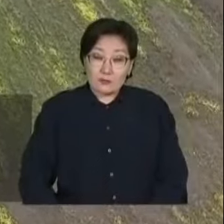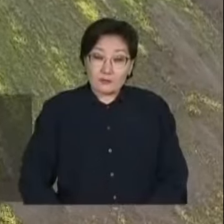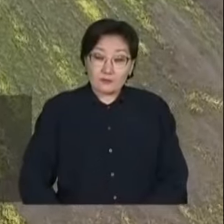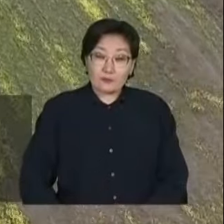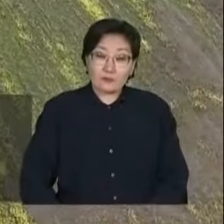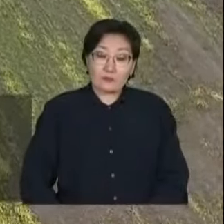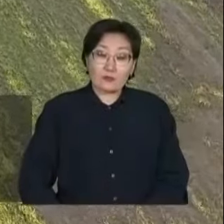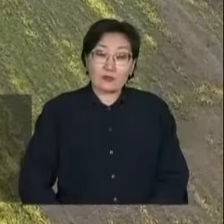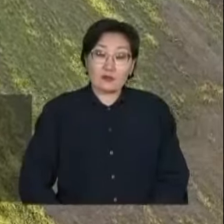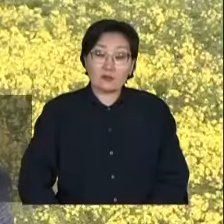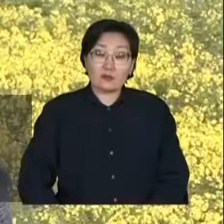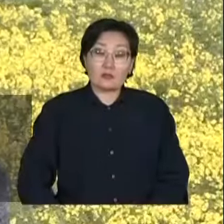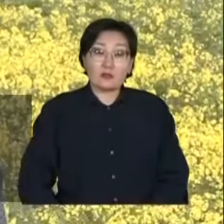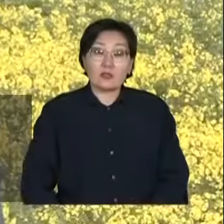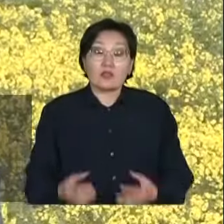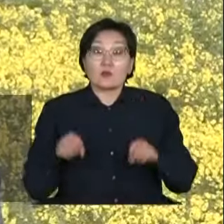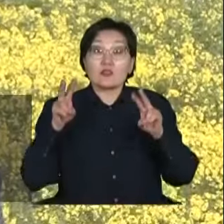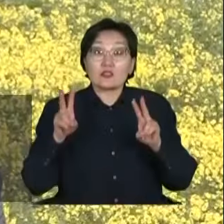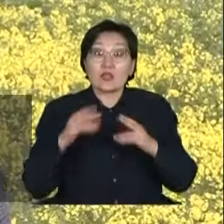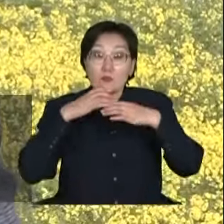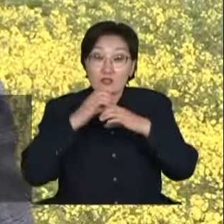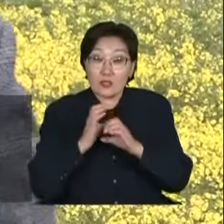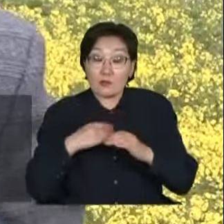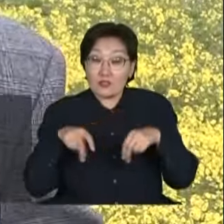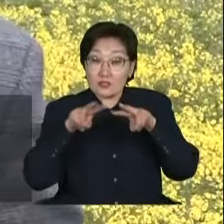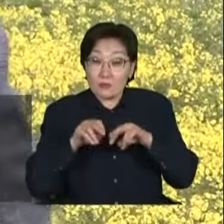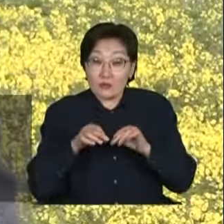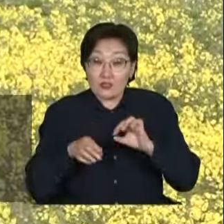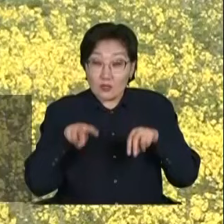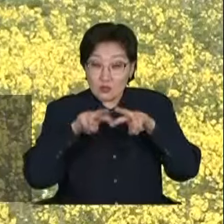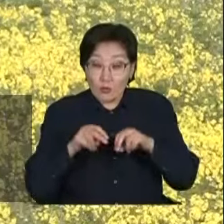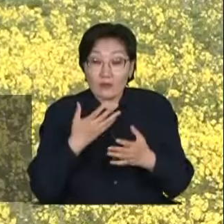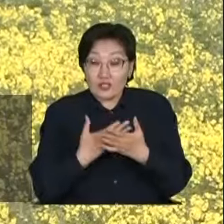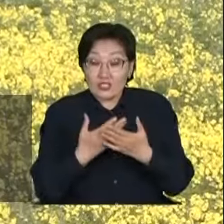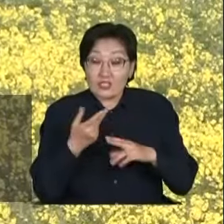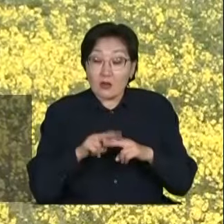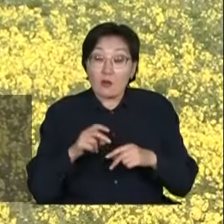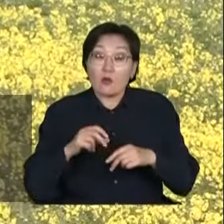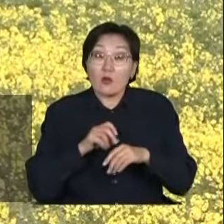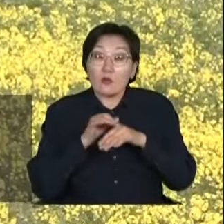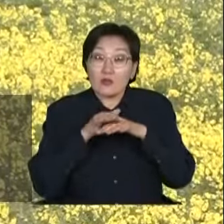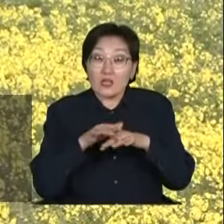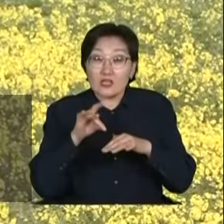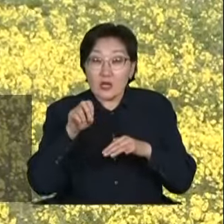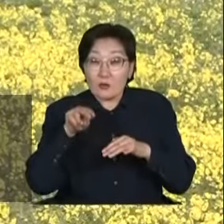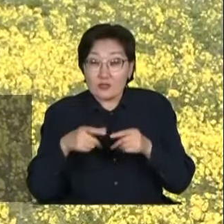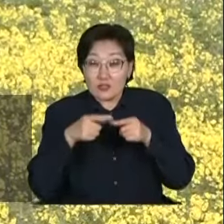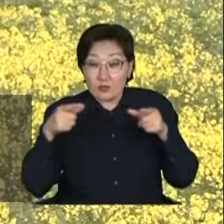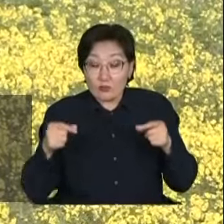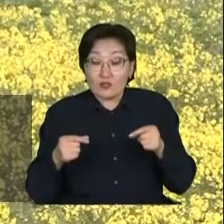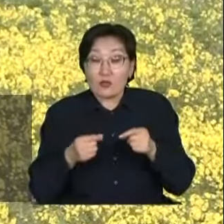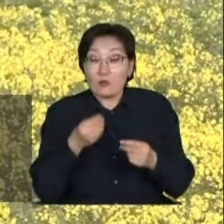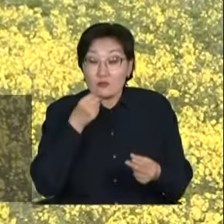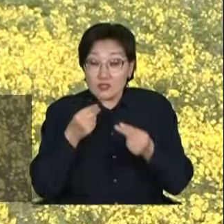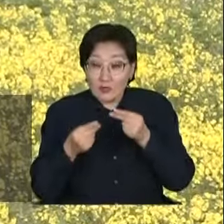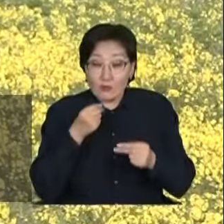сельхозугодий. В специальной лаборатории мы провели анализ. Он показал, что этот вредитель – рапсовый листоед. Его появление мы